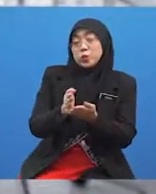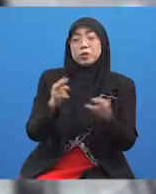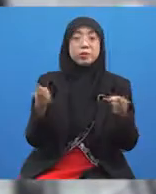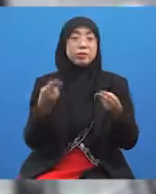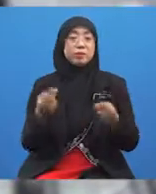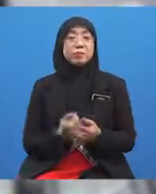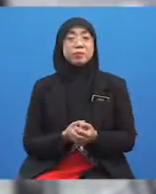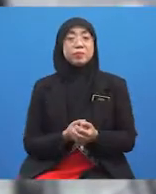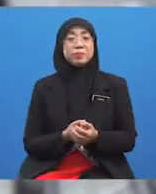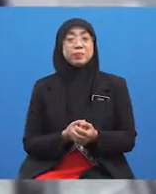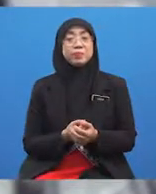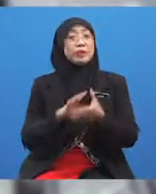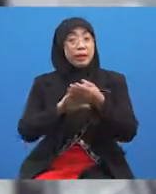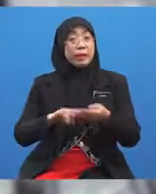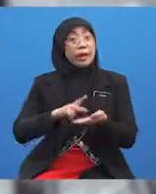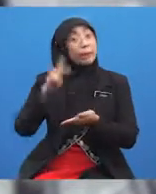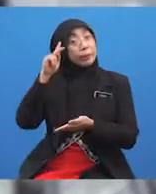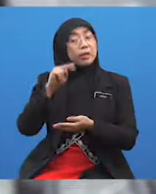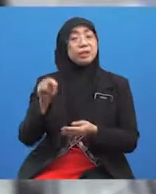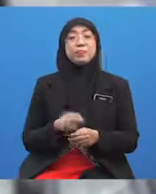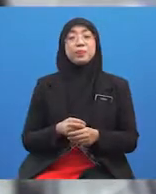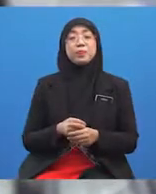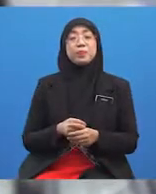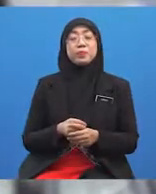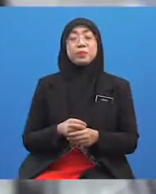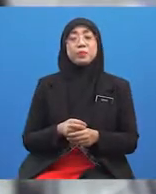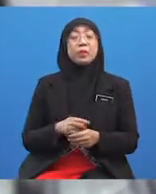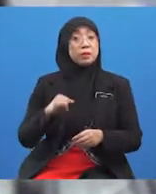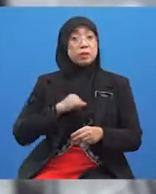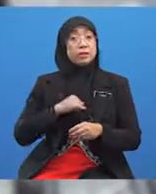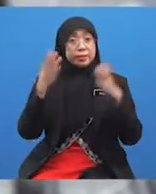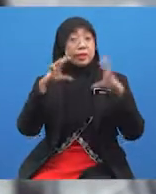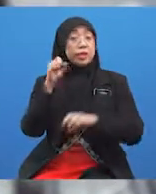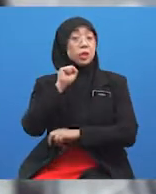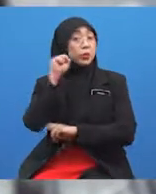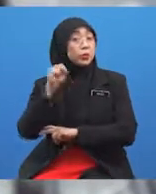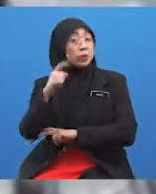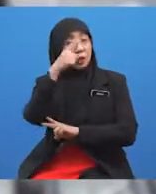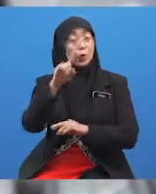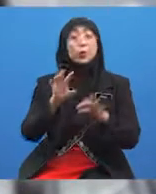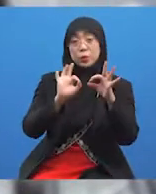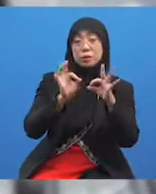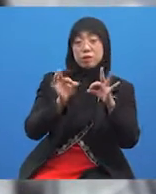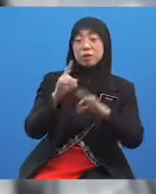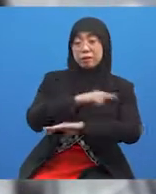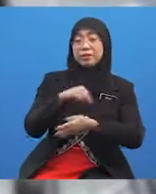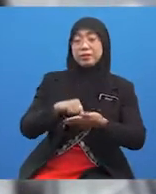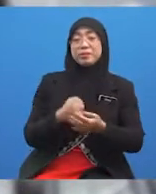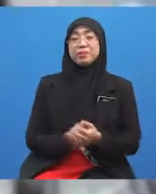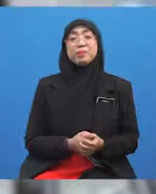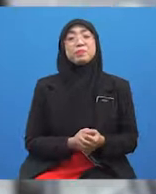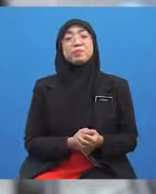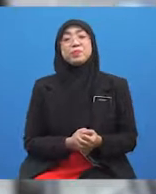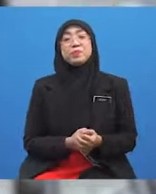diceburi. Salam perkenalan. Nama Cikgu Azrina binti Arifin, mengajar di Kolej Tingkatan 6 Seri Putera,